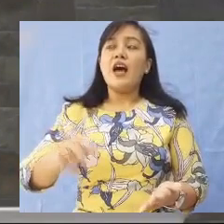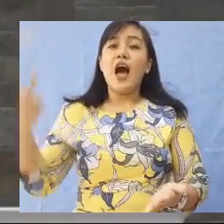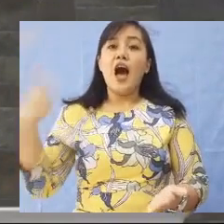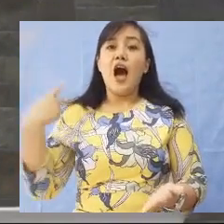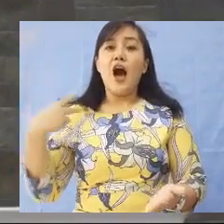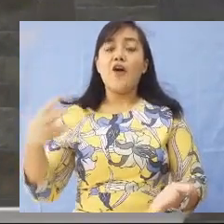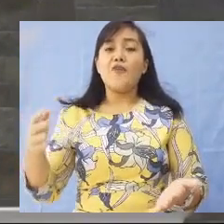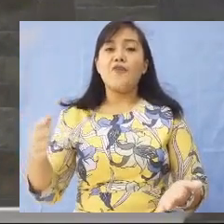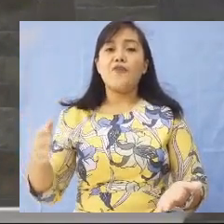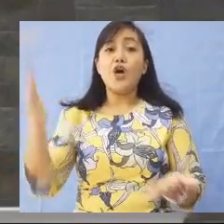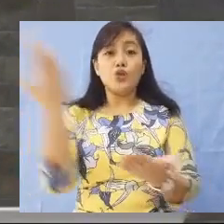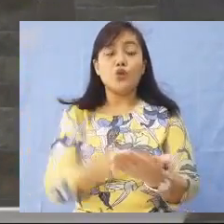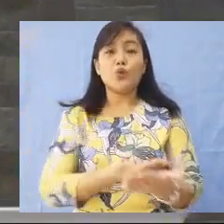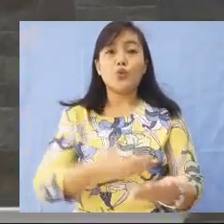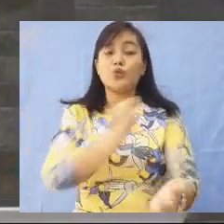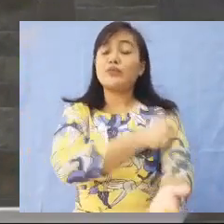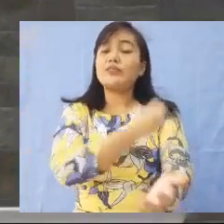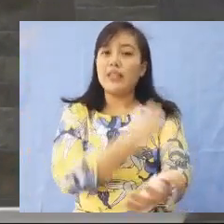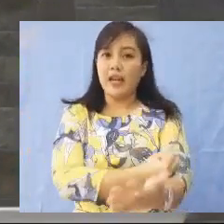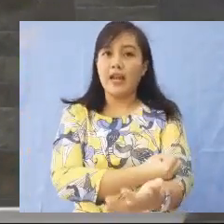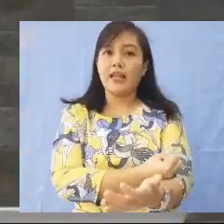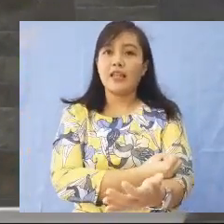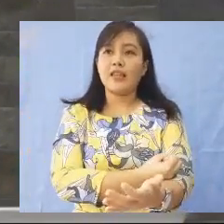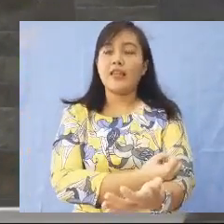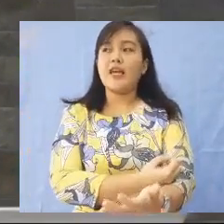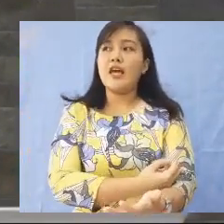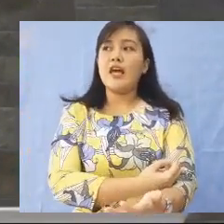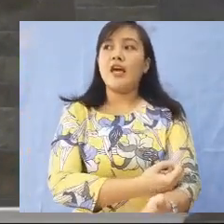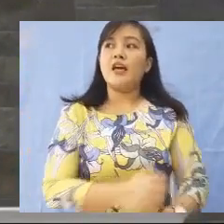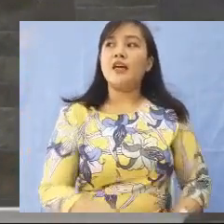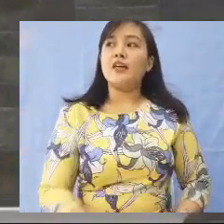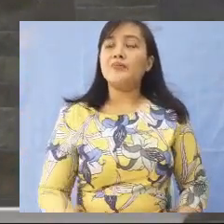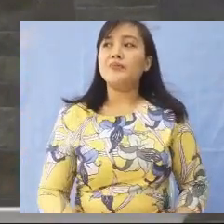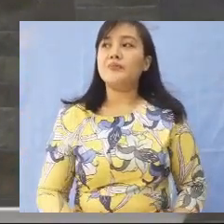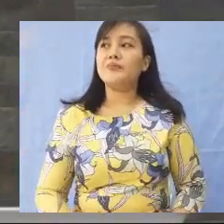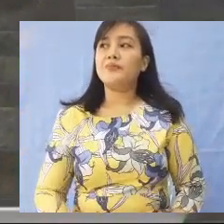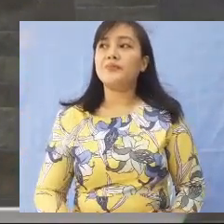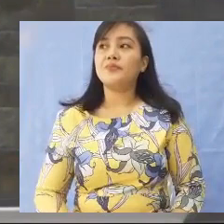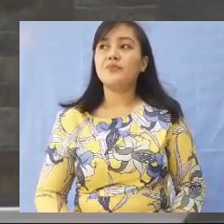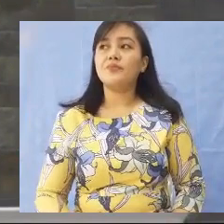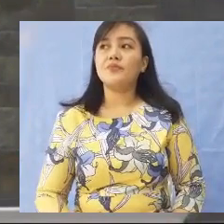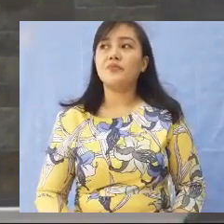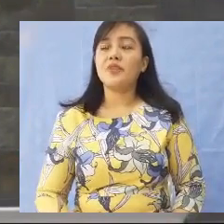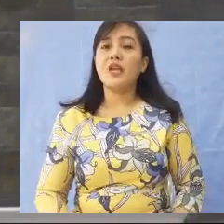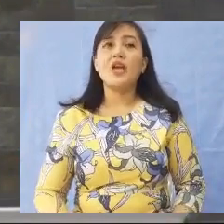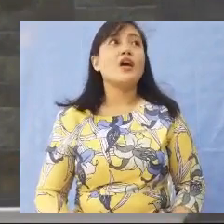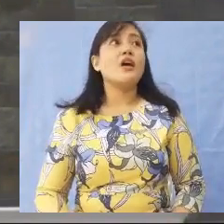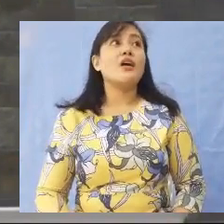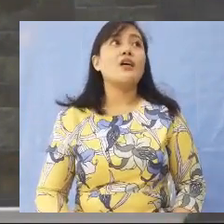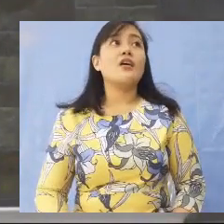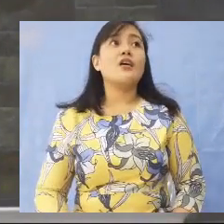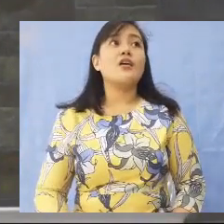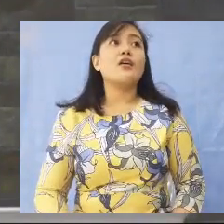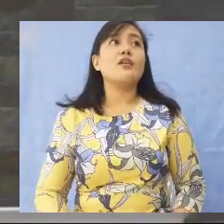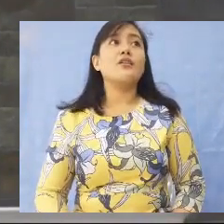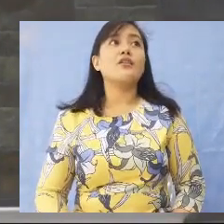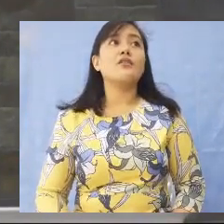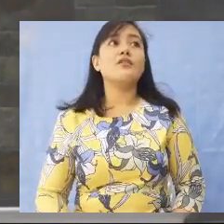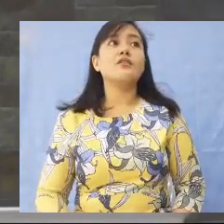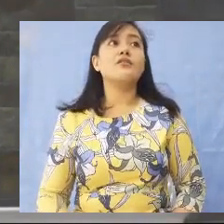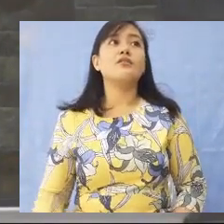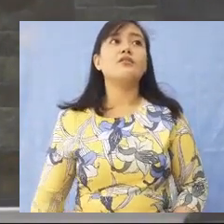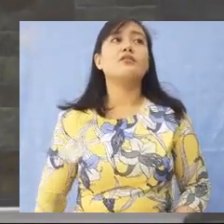spiritual? Di ba? Minsan pag tayo ay nai-encourage, pag yung nanood ka